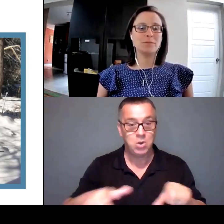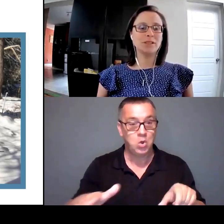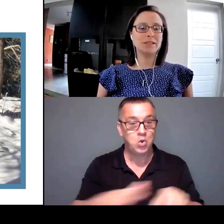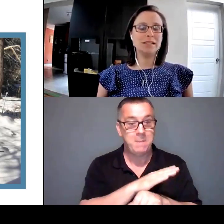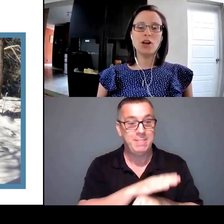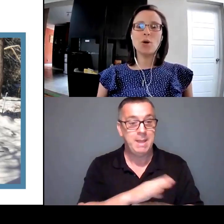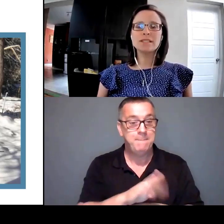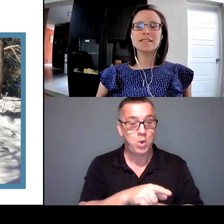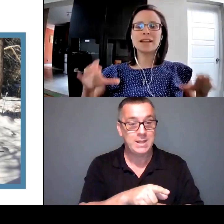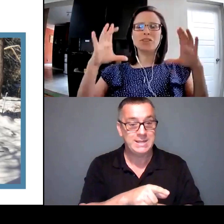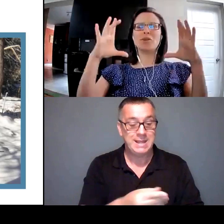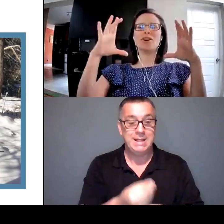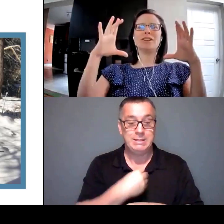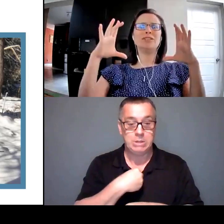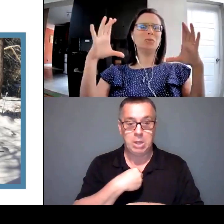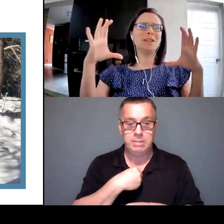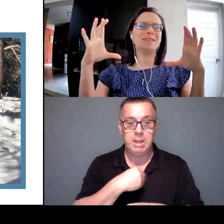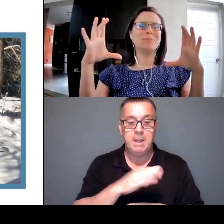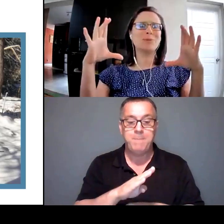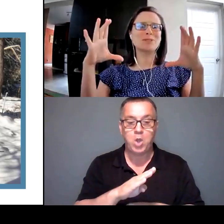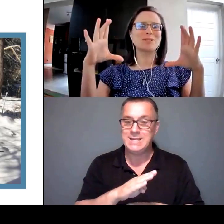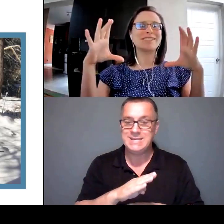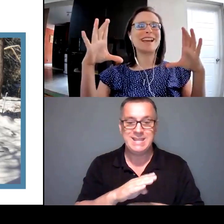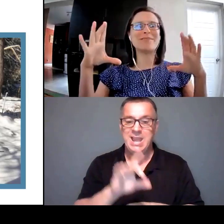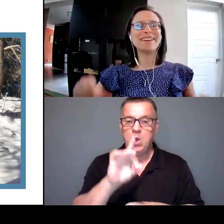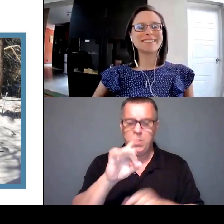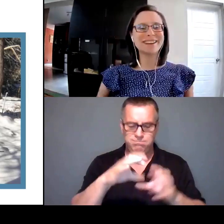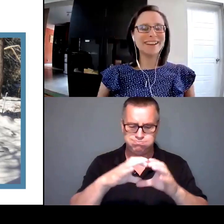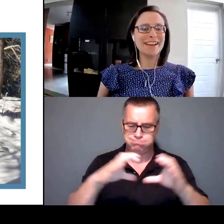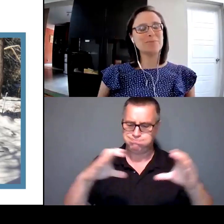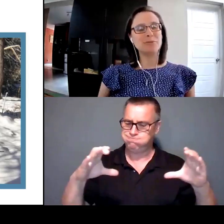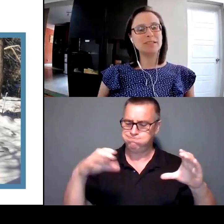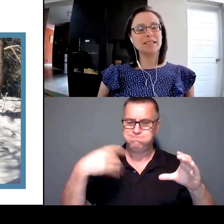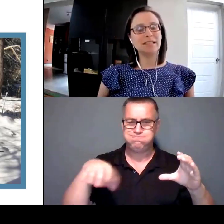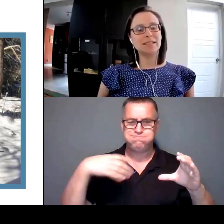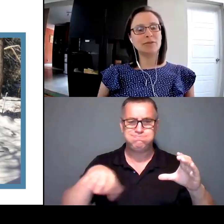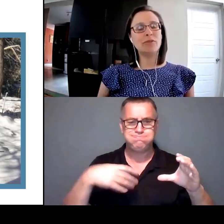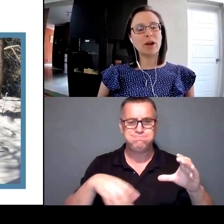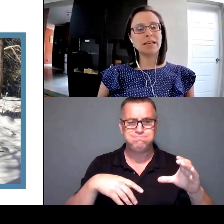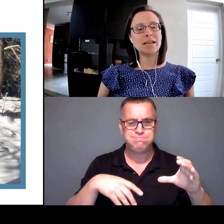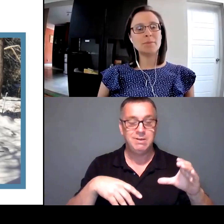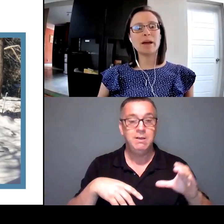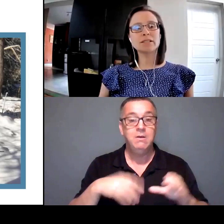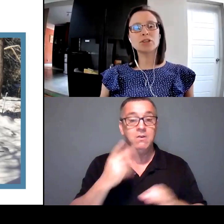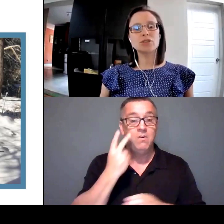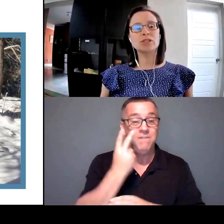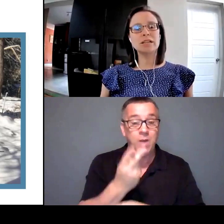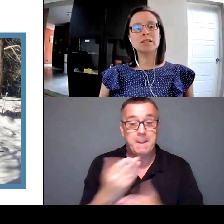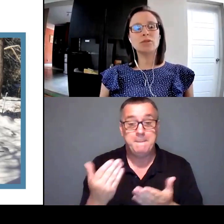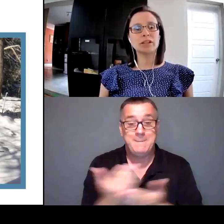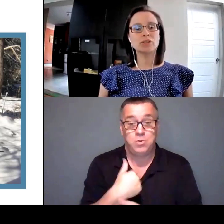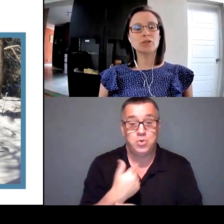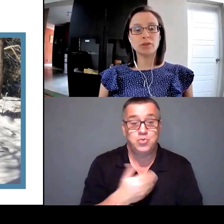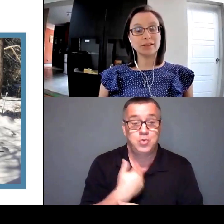qui m'a donné des grosses têtes de brocolis de 8 pouces de diamètre. Puis, vous voyez, parce que j'utilise